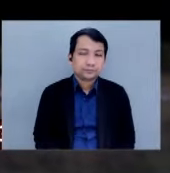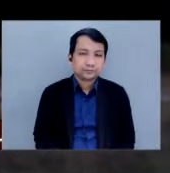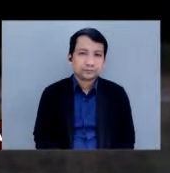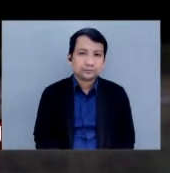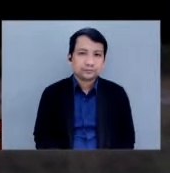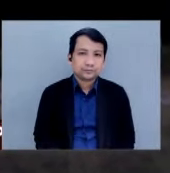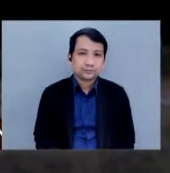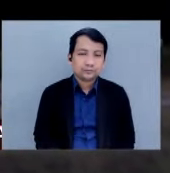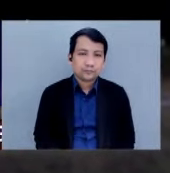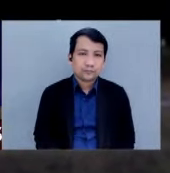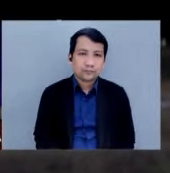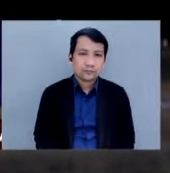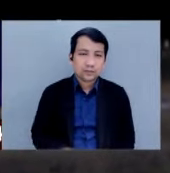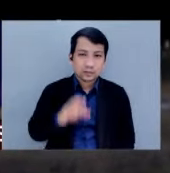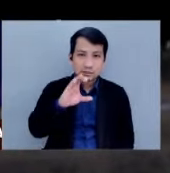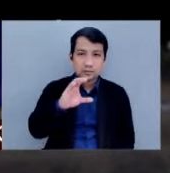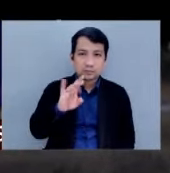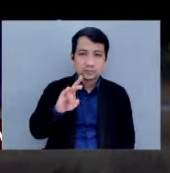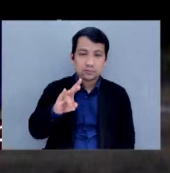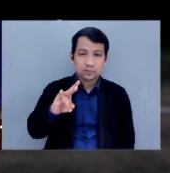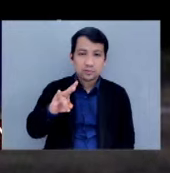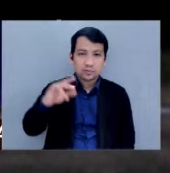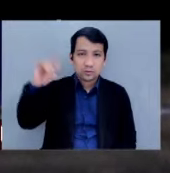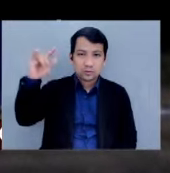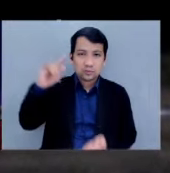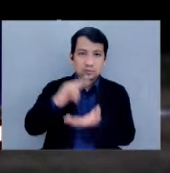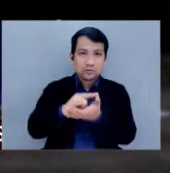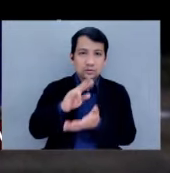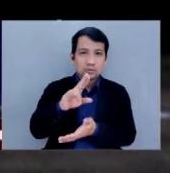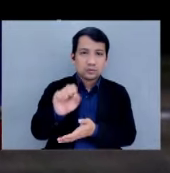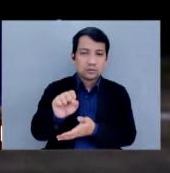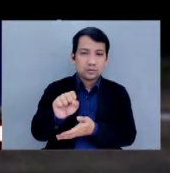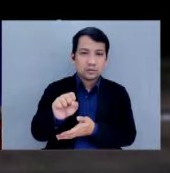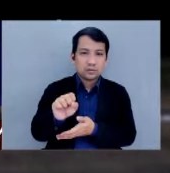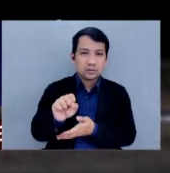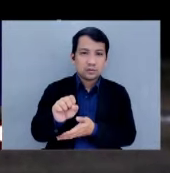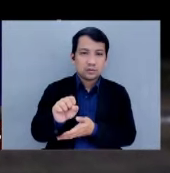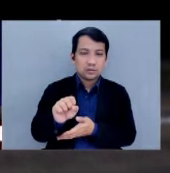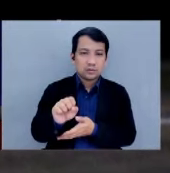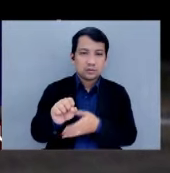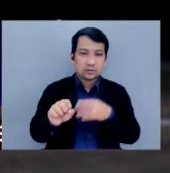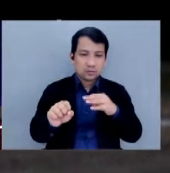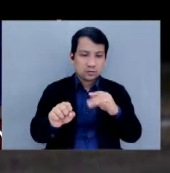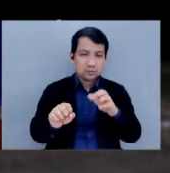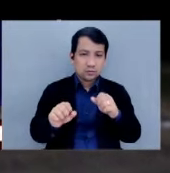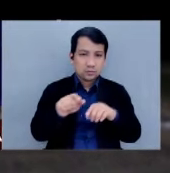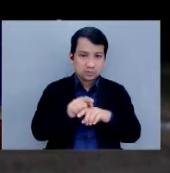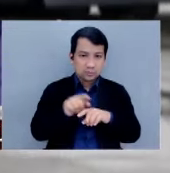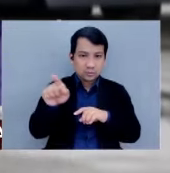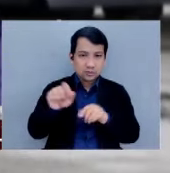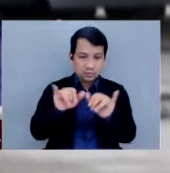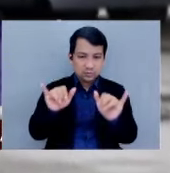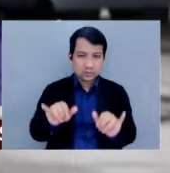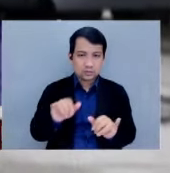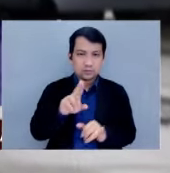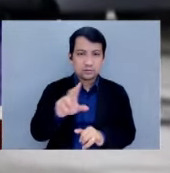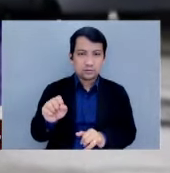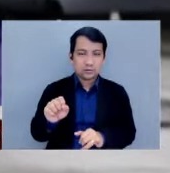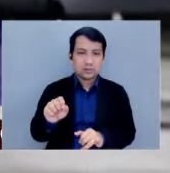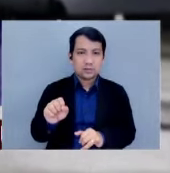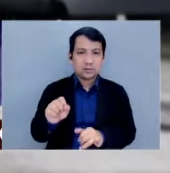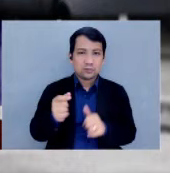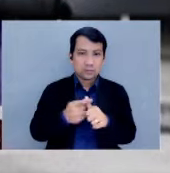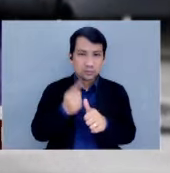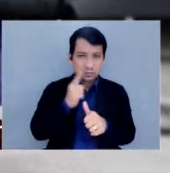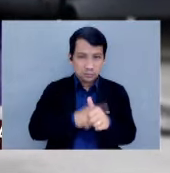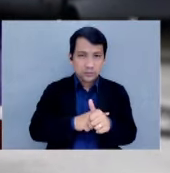Sakay ng C-17 Globemaster III ng US Air Force na yan, ang mid-range capability missile system ng US Army. Sa kauna-unahang